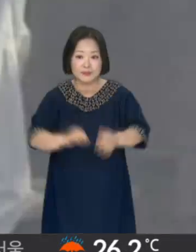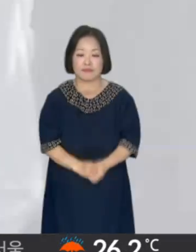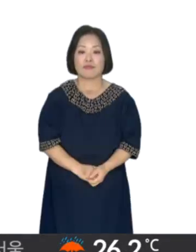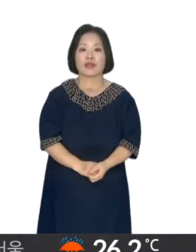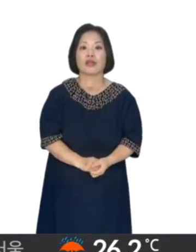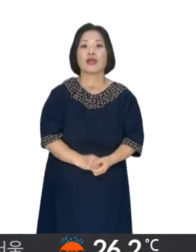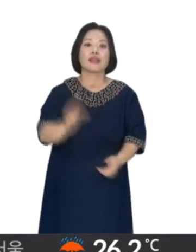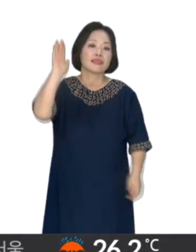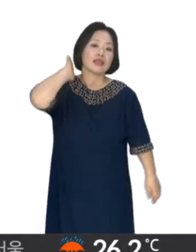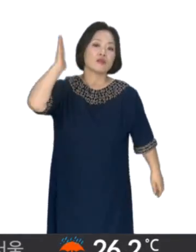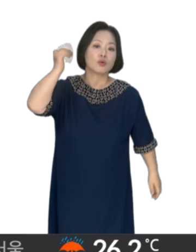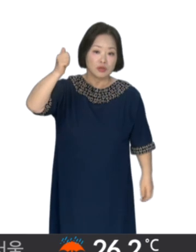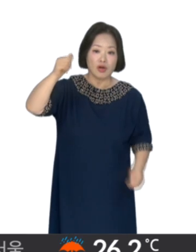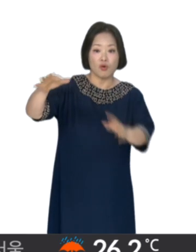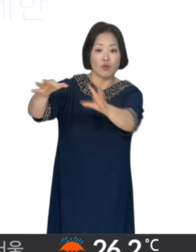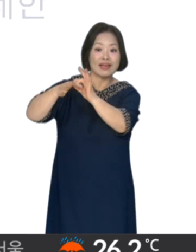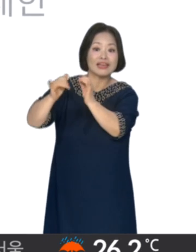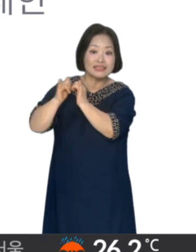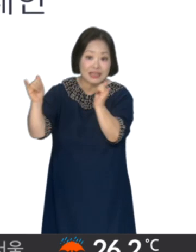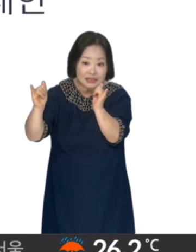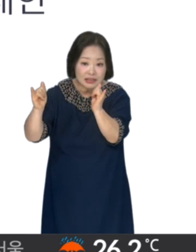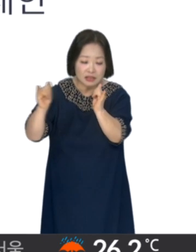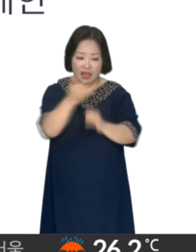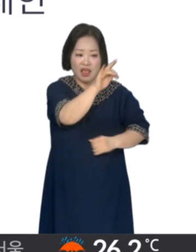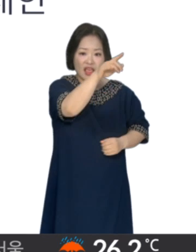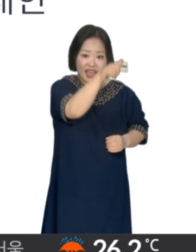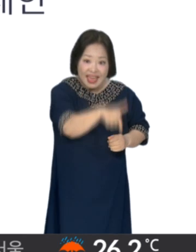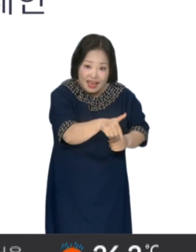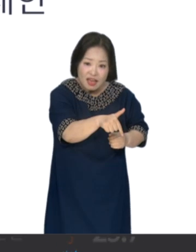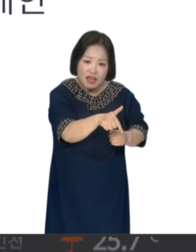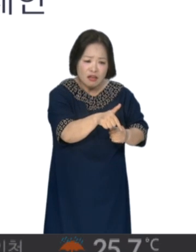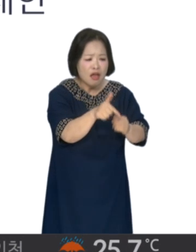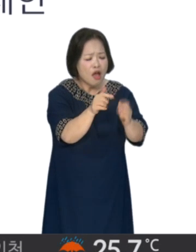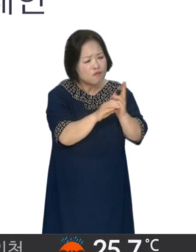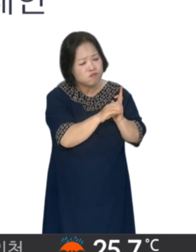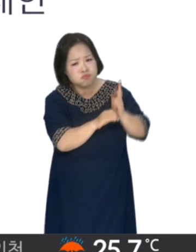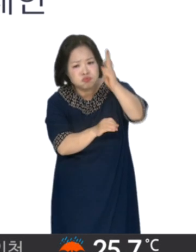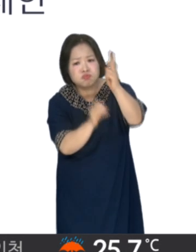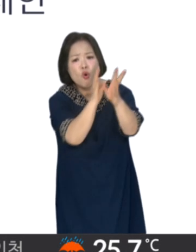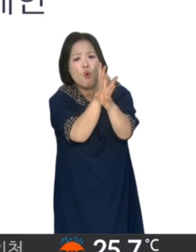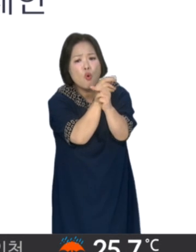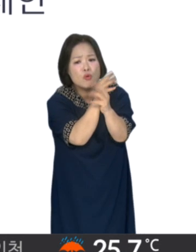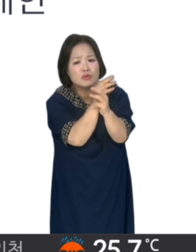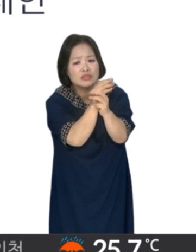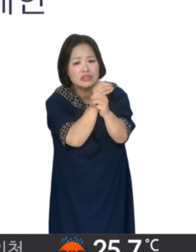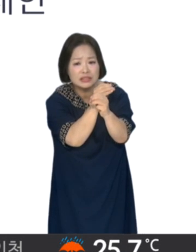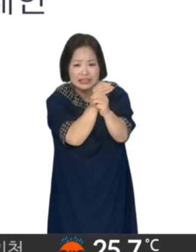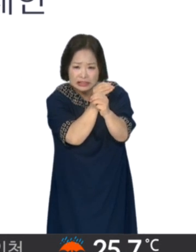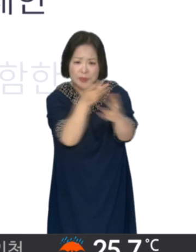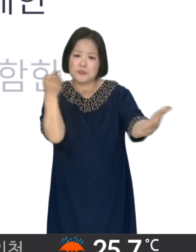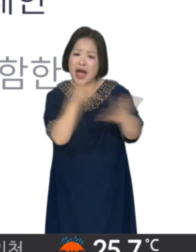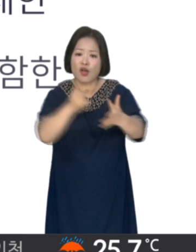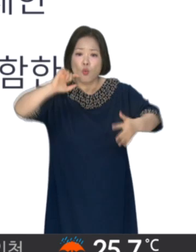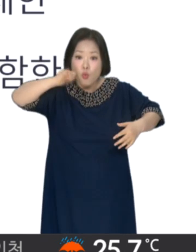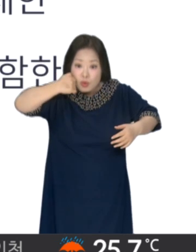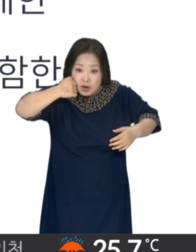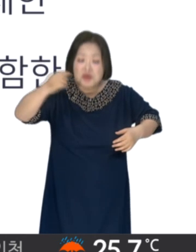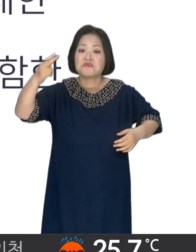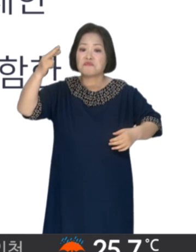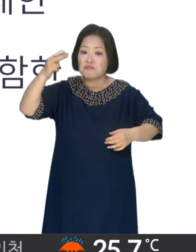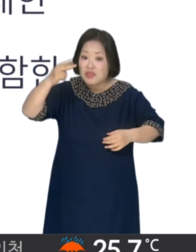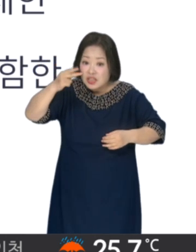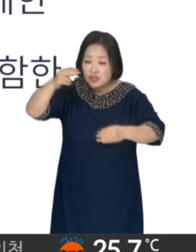분석니다 실 고위관계자는 핵실험 시기를 단정적으로 예단하는 건 제한된다면 미대선 등